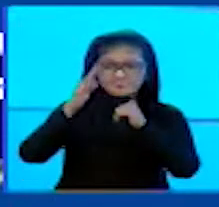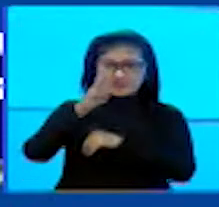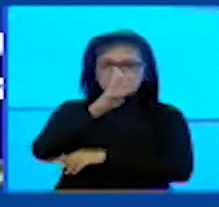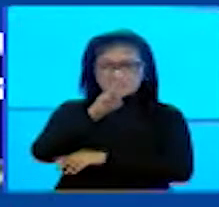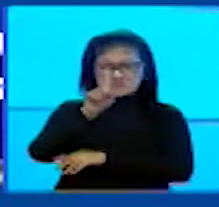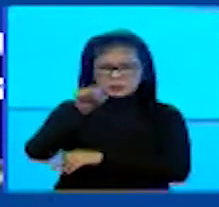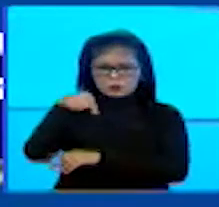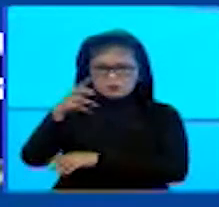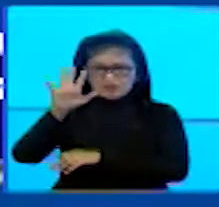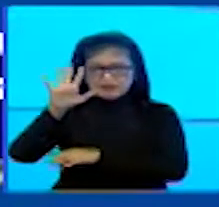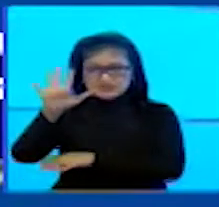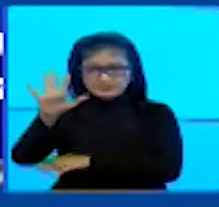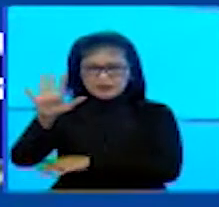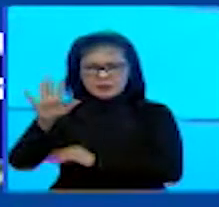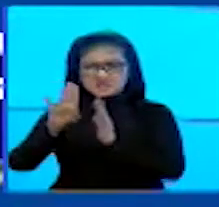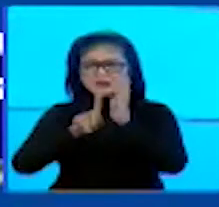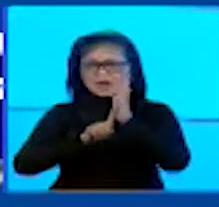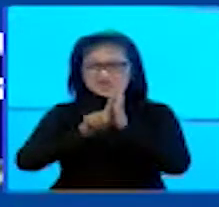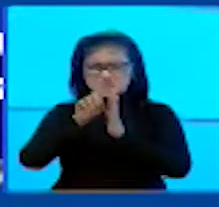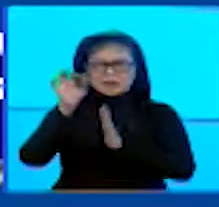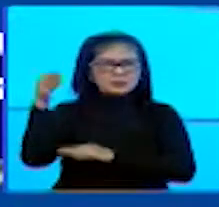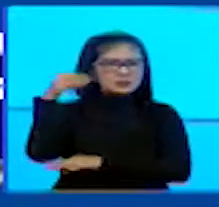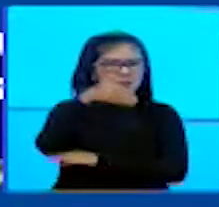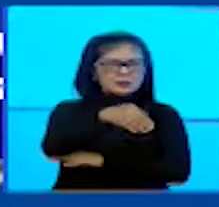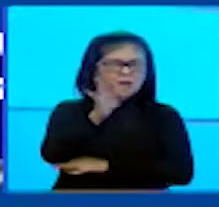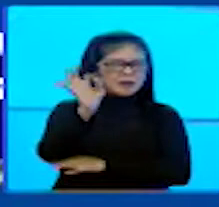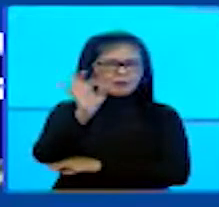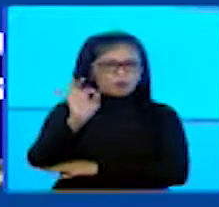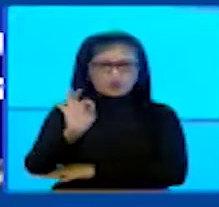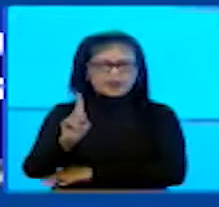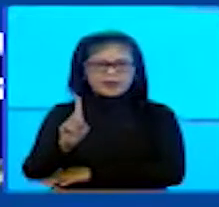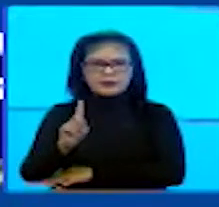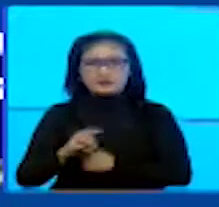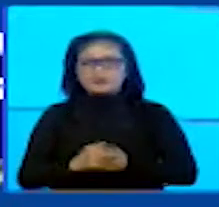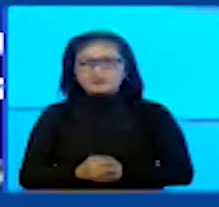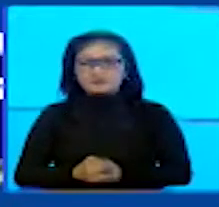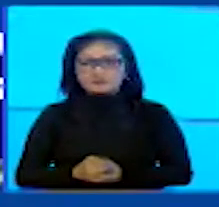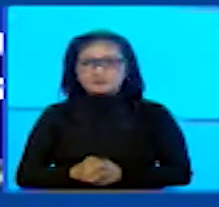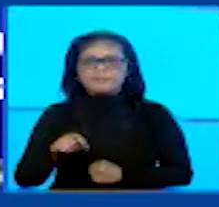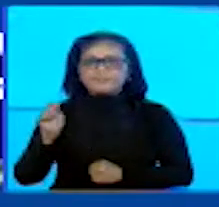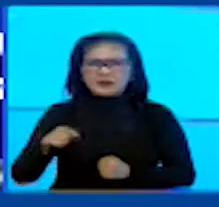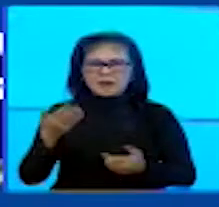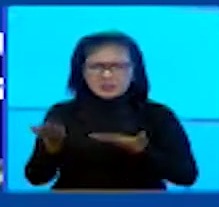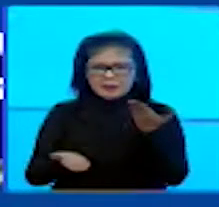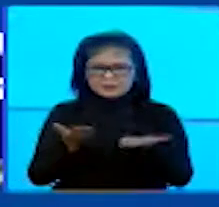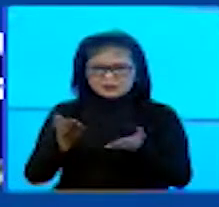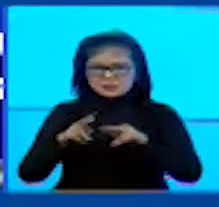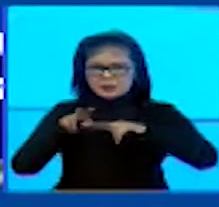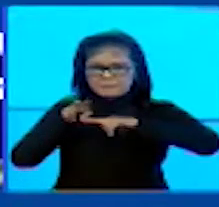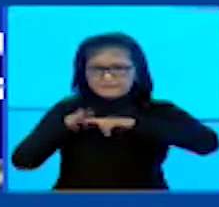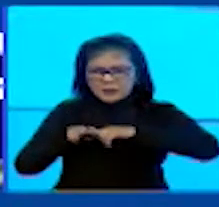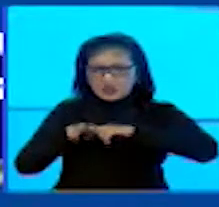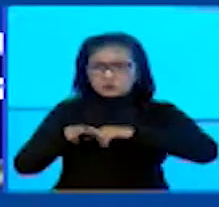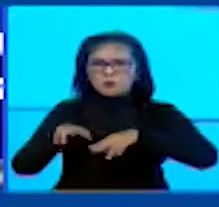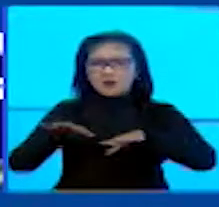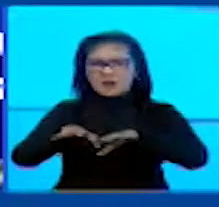derajat Celcius juga dilarang untuk memasuki area taman dan hutan kota. Penggunaan sarana bangku taman, alat olahraga, dan permainan anak